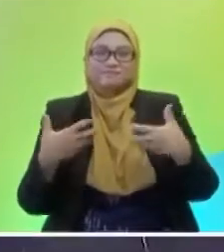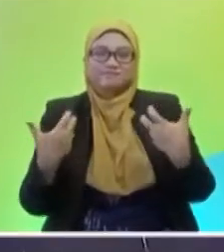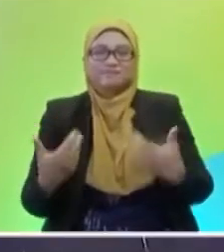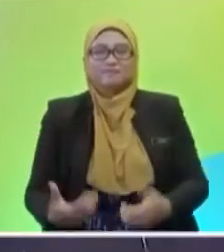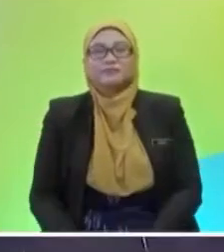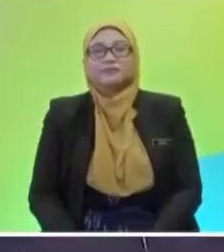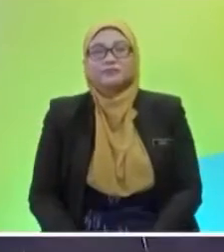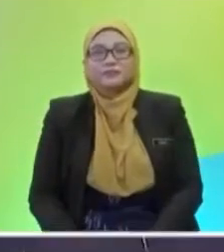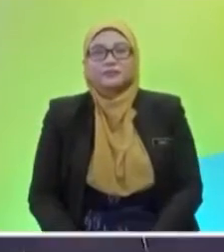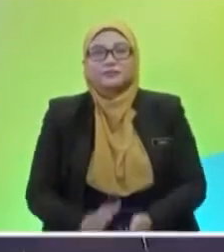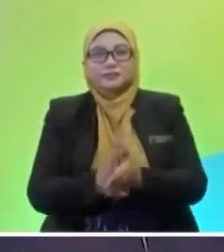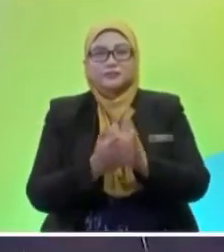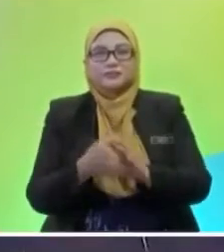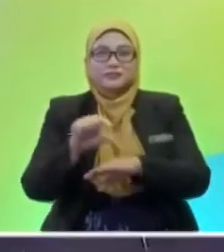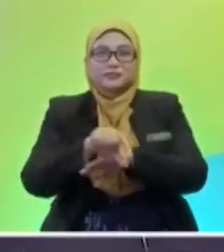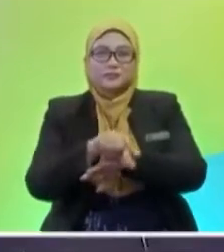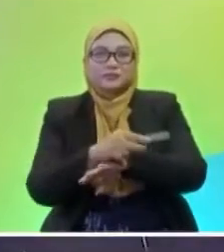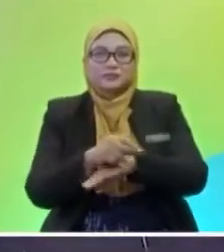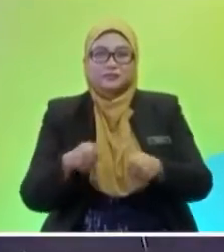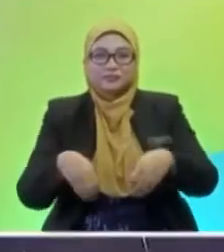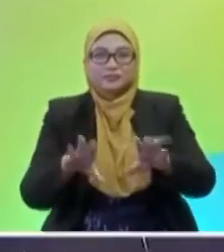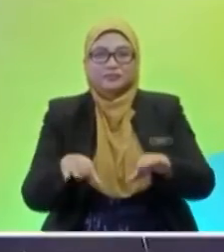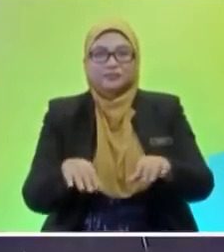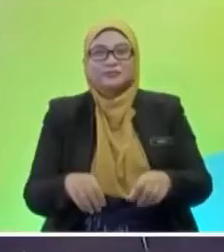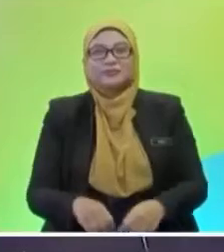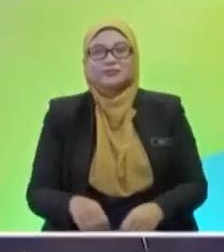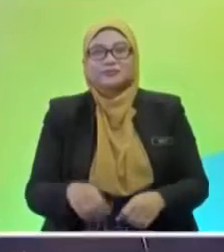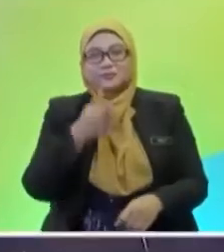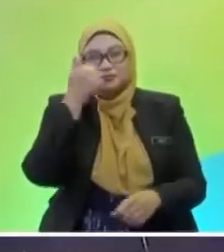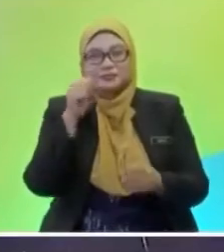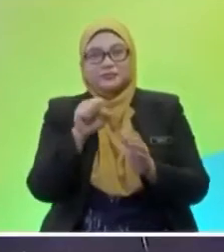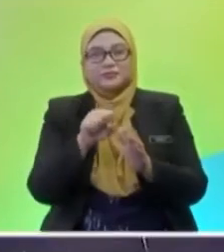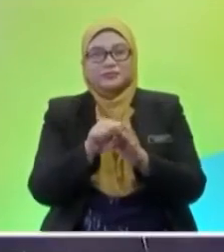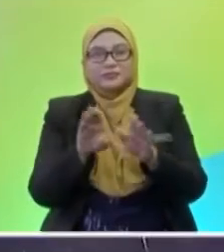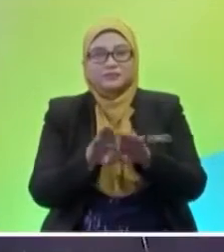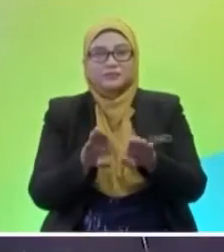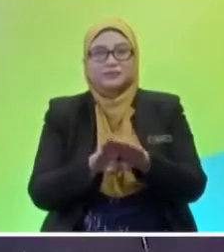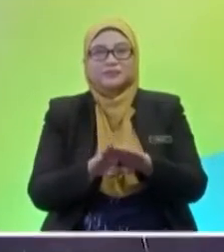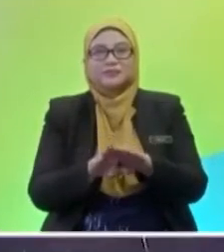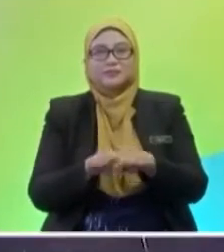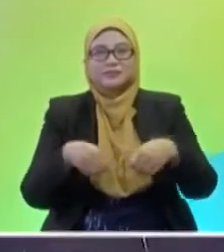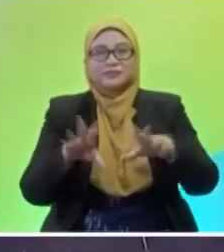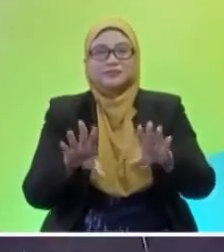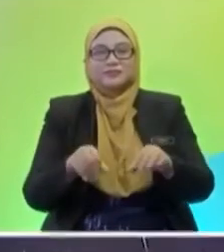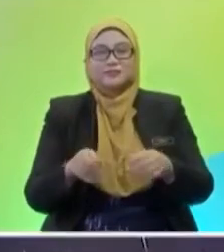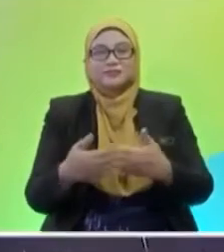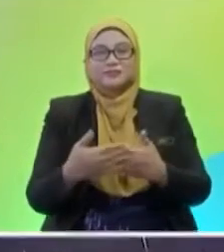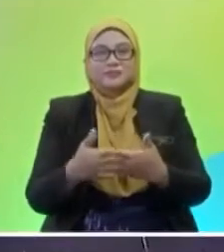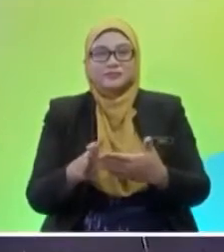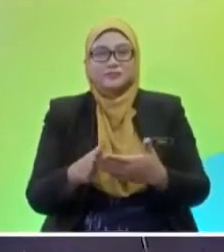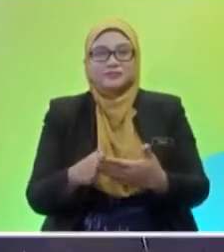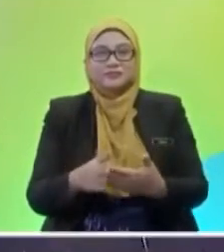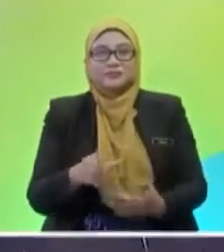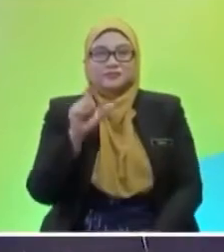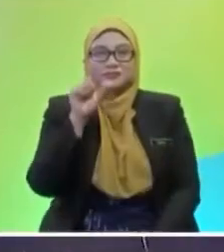kena ada ni penting. Jadi kita gunakan alas pemotong sebagai kita punya alas. Dan akhir sekali ialah pistol perekat panas. Yang inilah warna